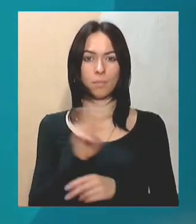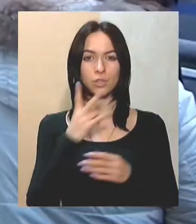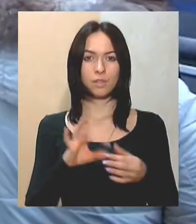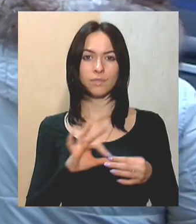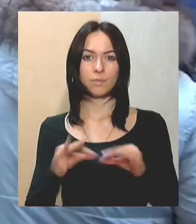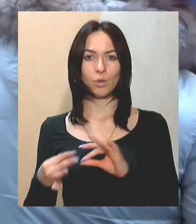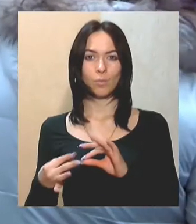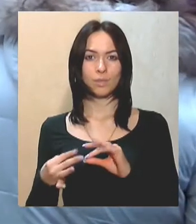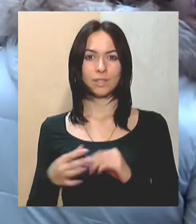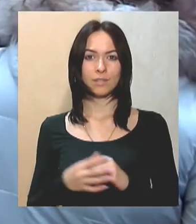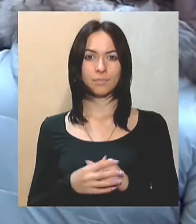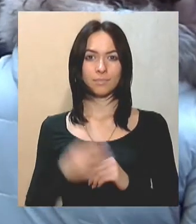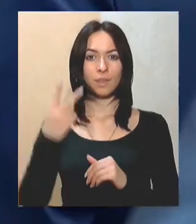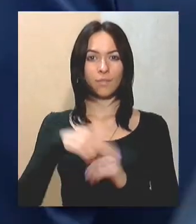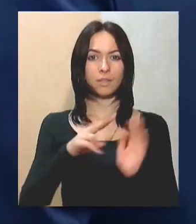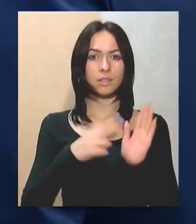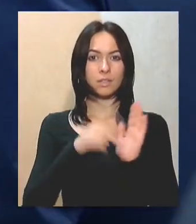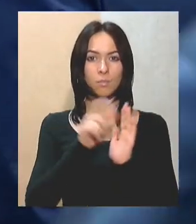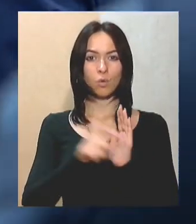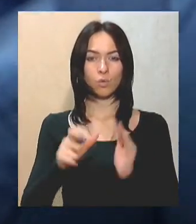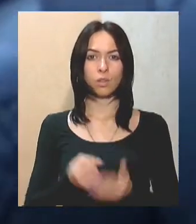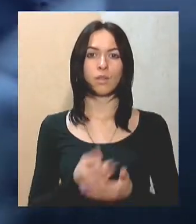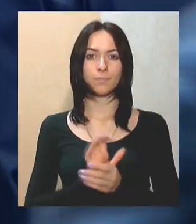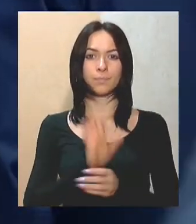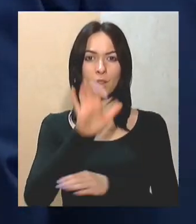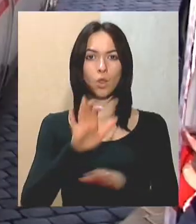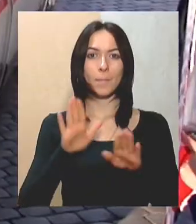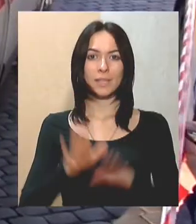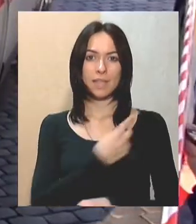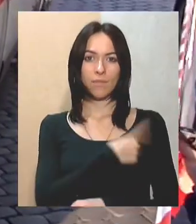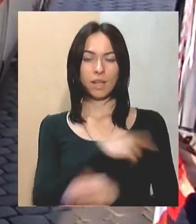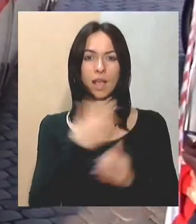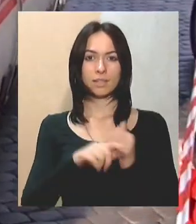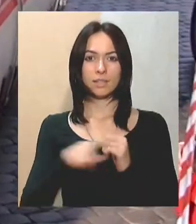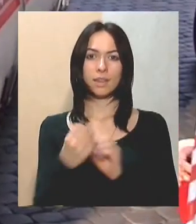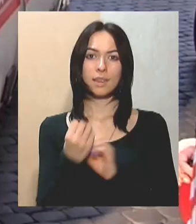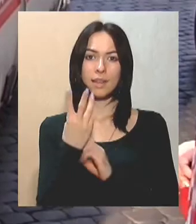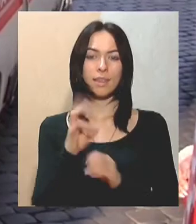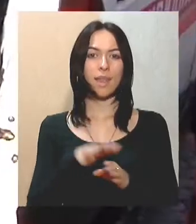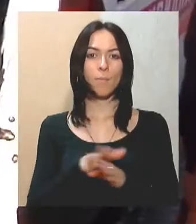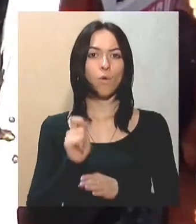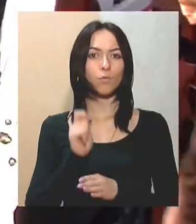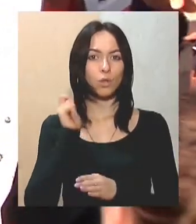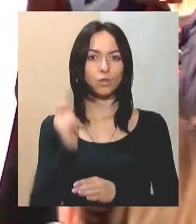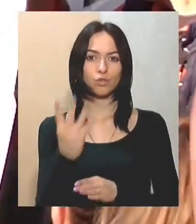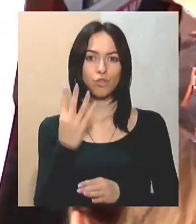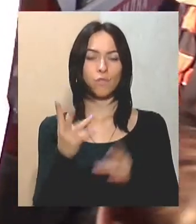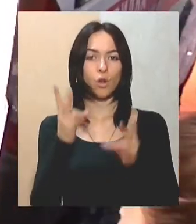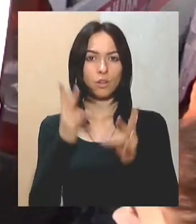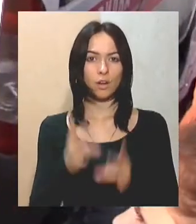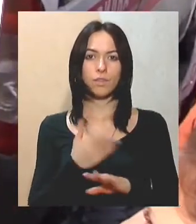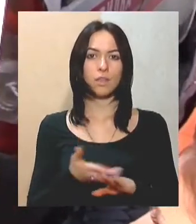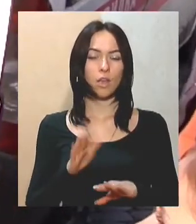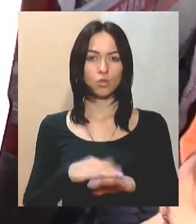далі. 27 людей доправили до місцевих лікарень. Серед них 13 неповнолітніх, четверо травмованих у тяжкому